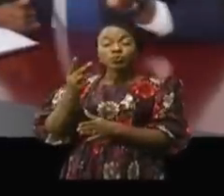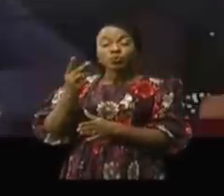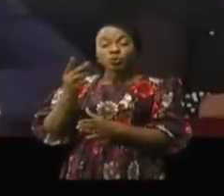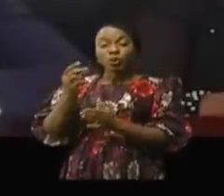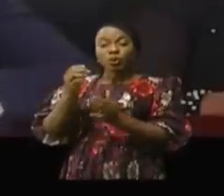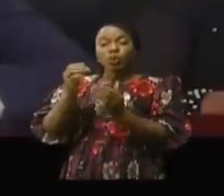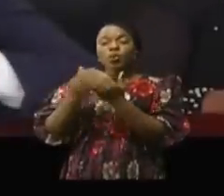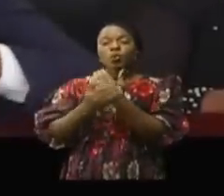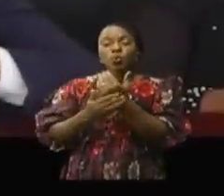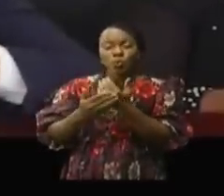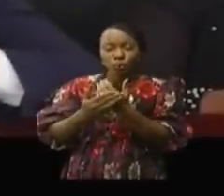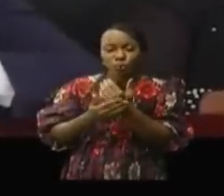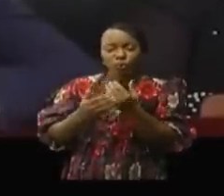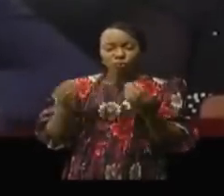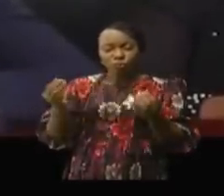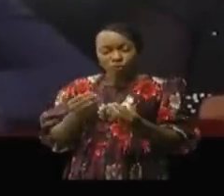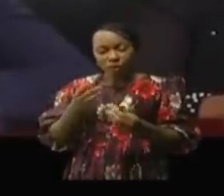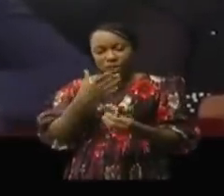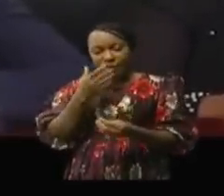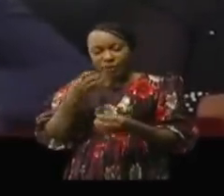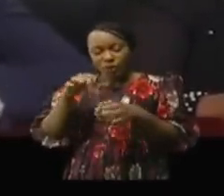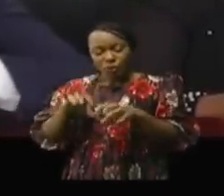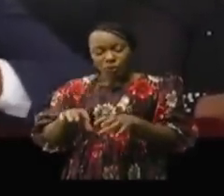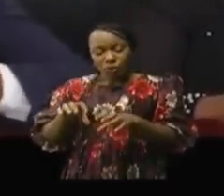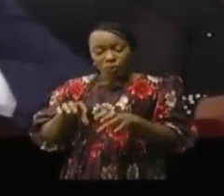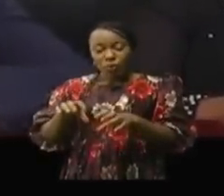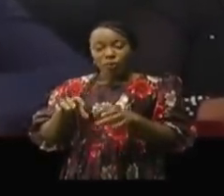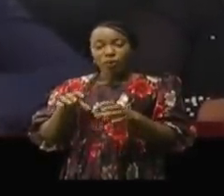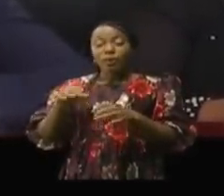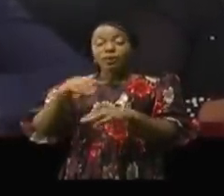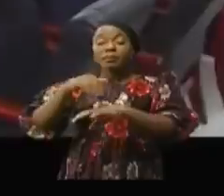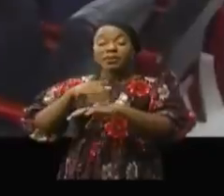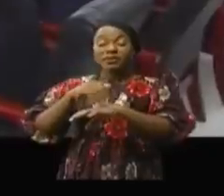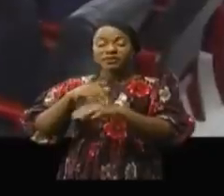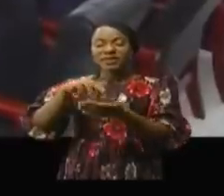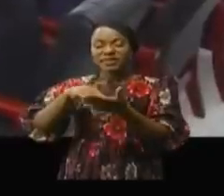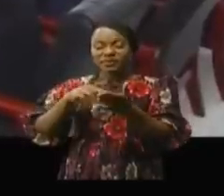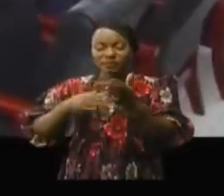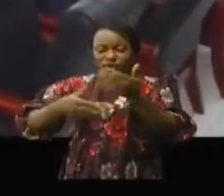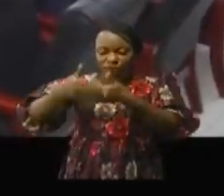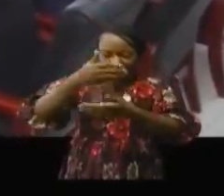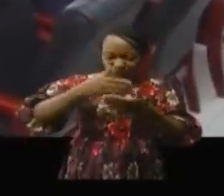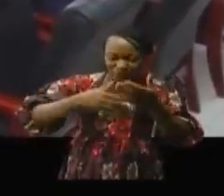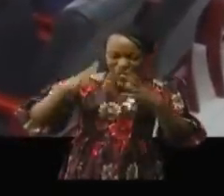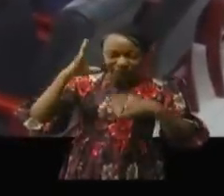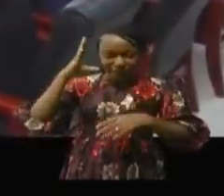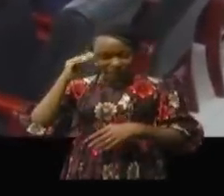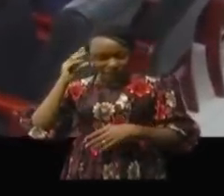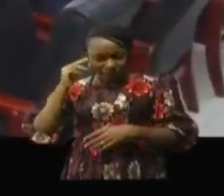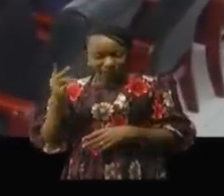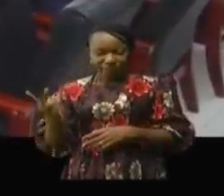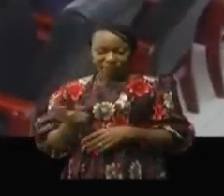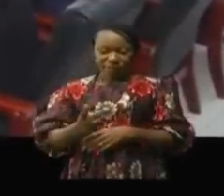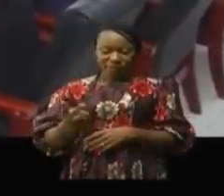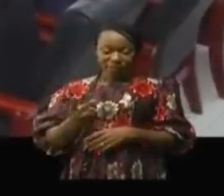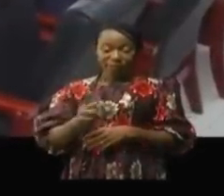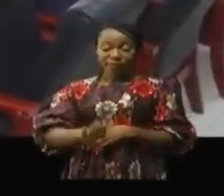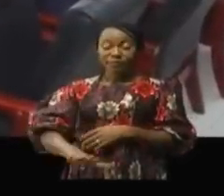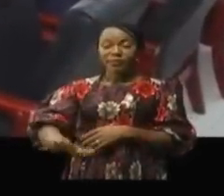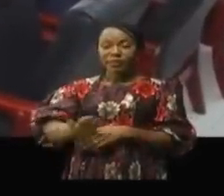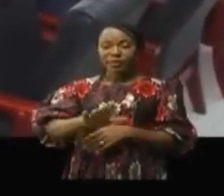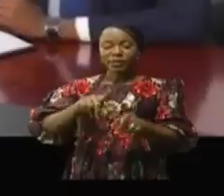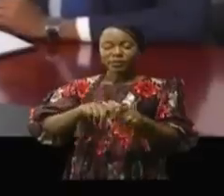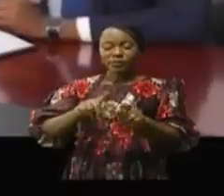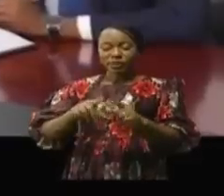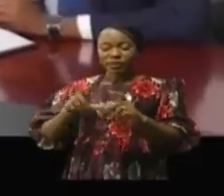le savoir-faire des artisans du Congo-Brazzaville. Question de change d'expérience en la matière entre les deux pays frères. L'invitation a